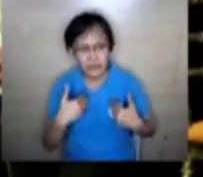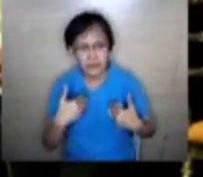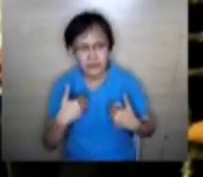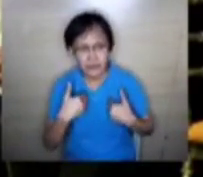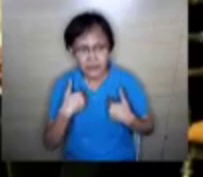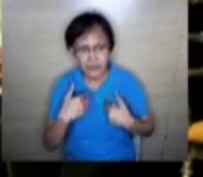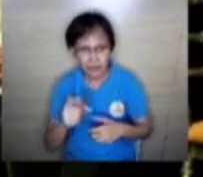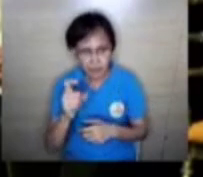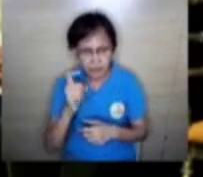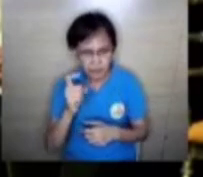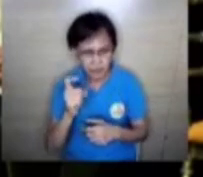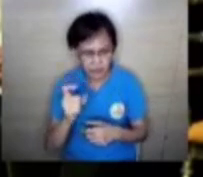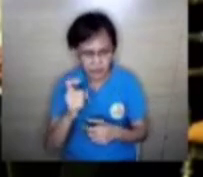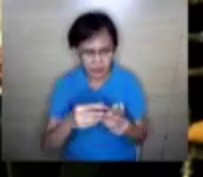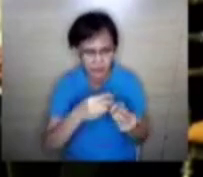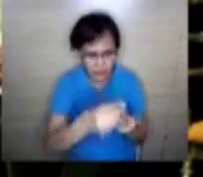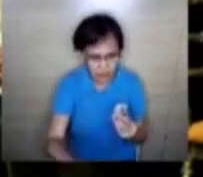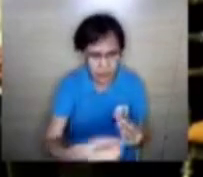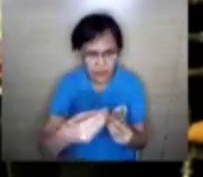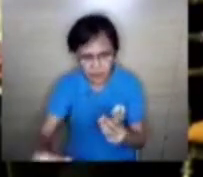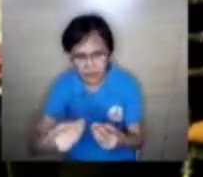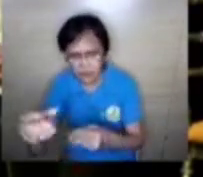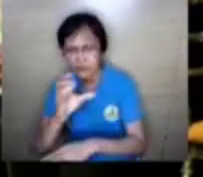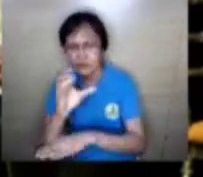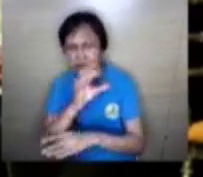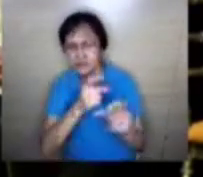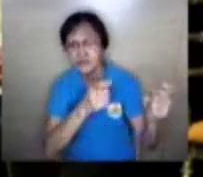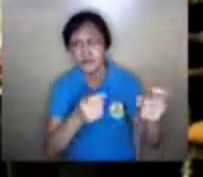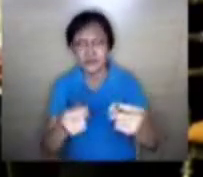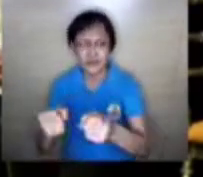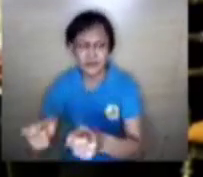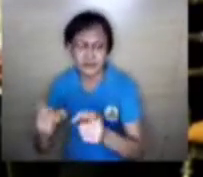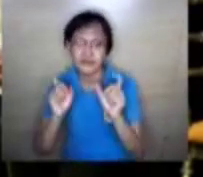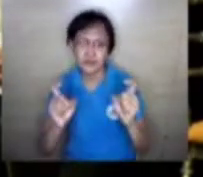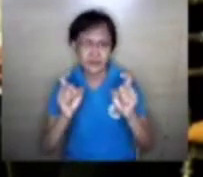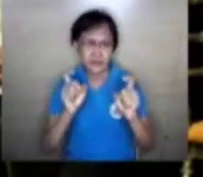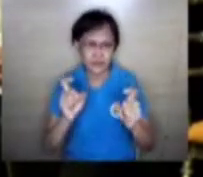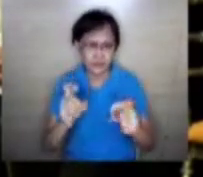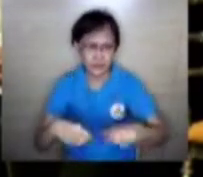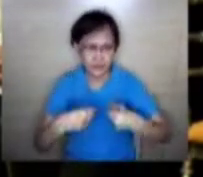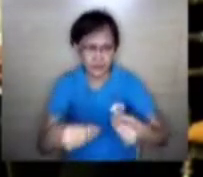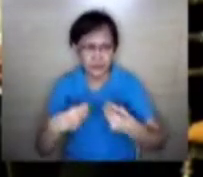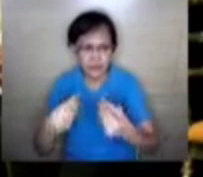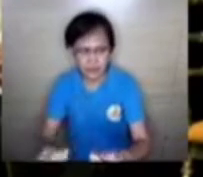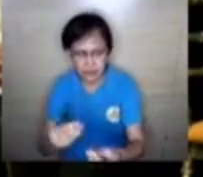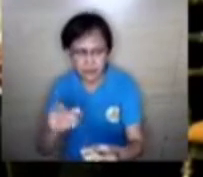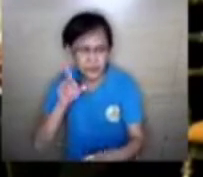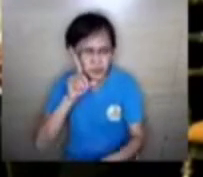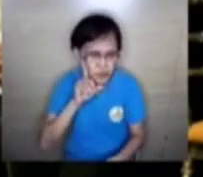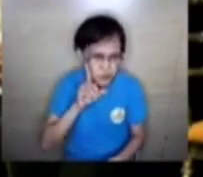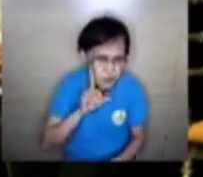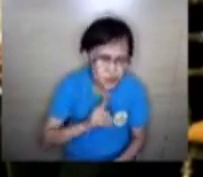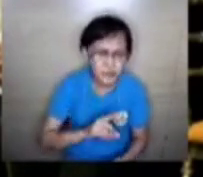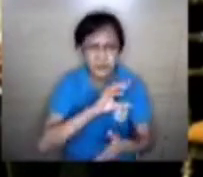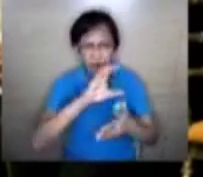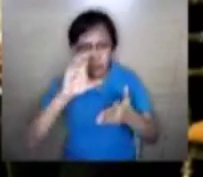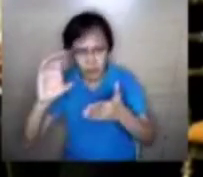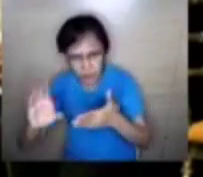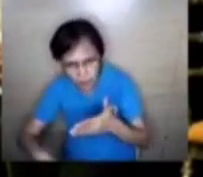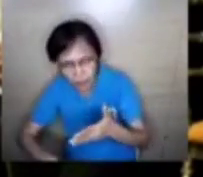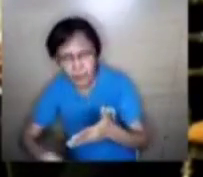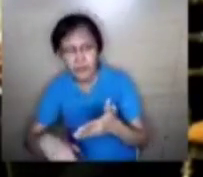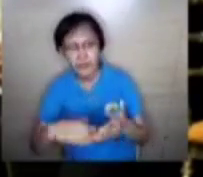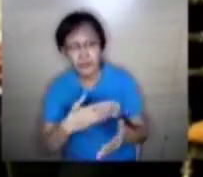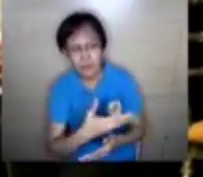na distribution natin noong Pamaskong Handog. Mabilis yung linya nun, dire-diretso lang, kumpleto yung master list, yung